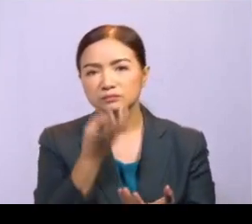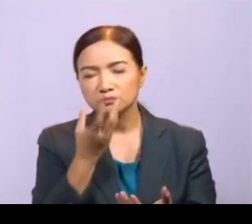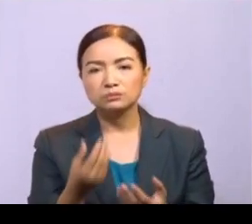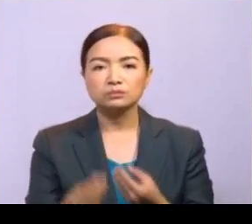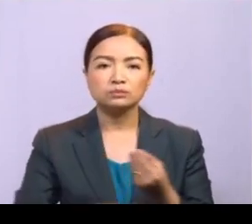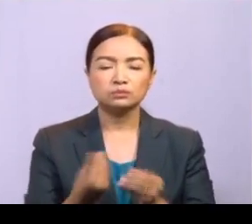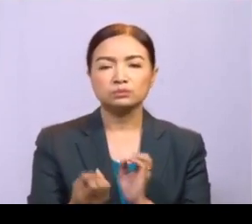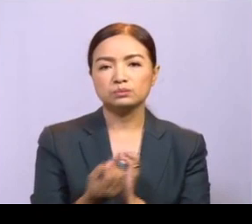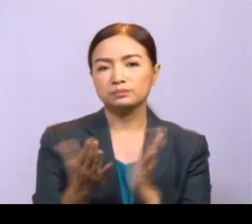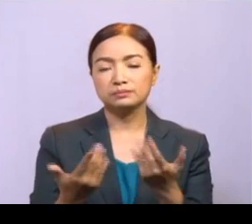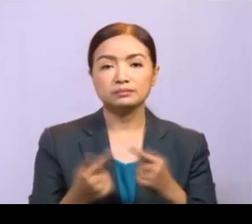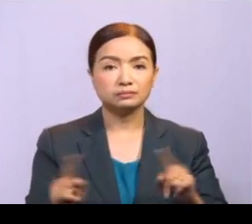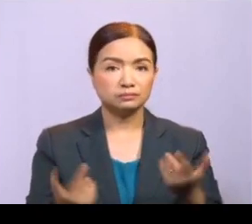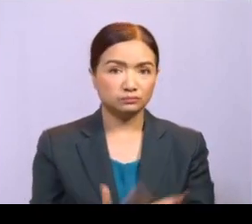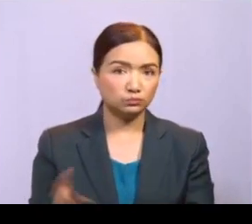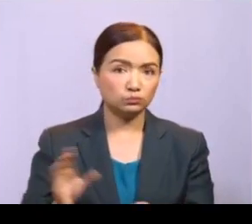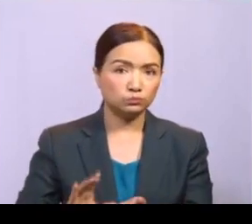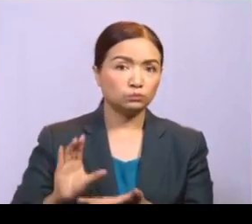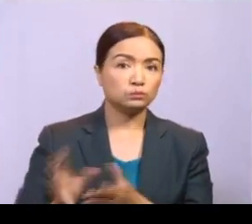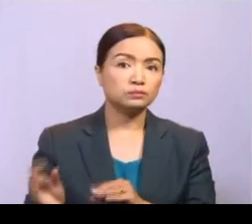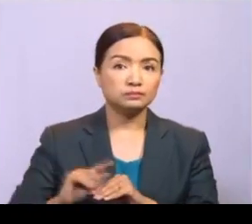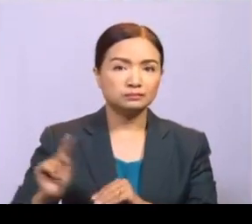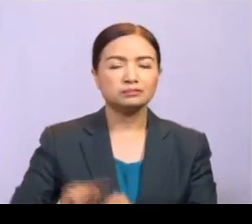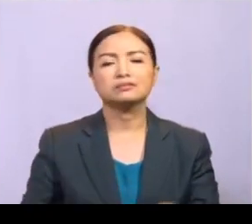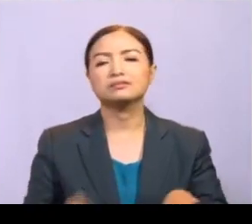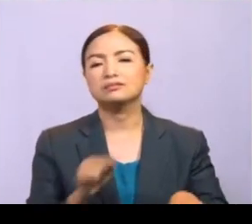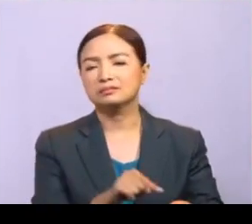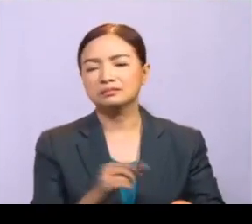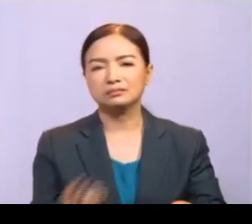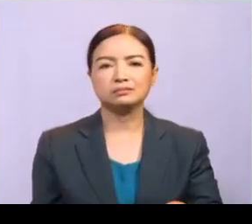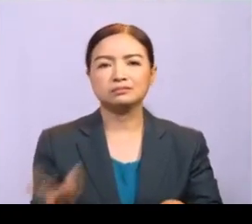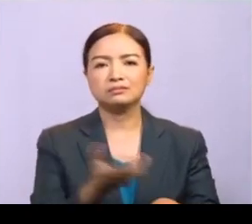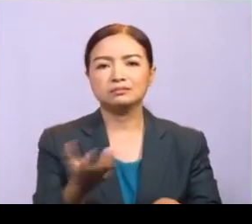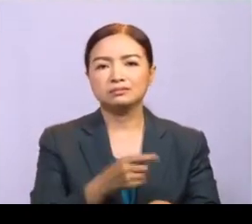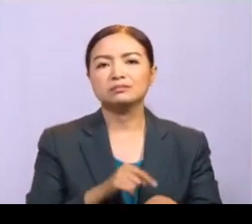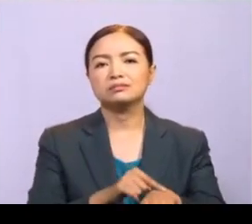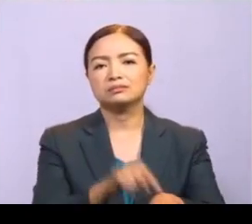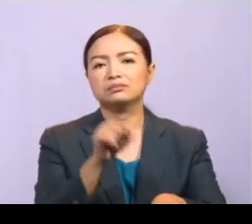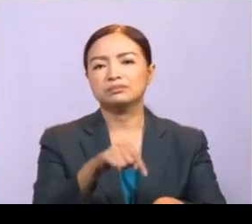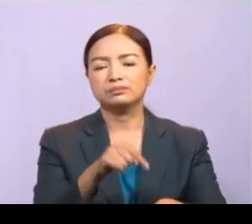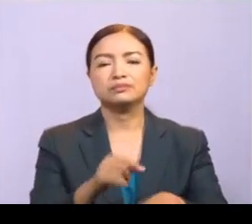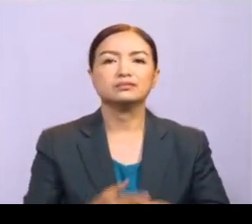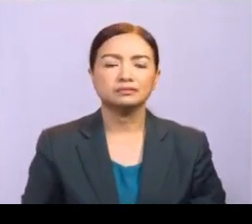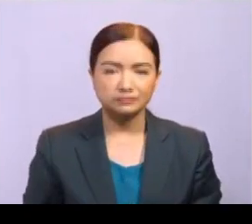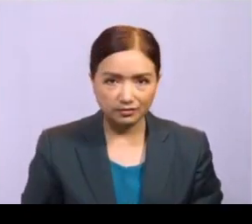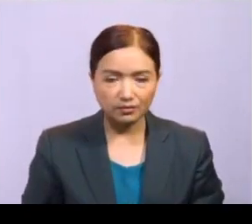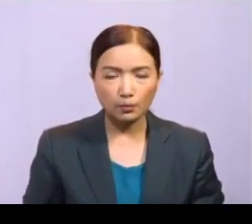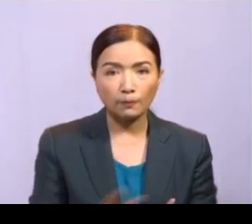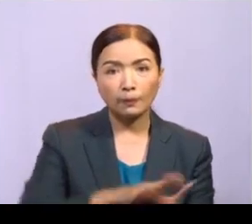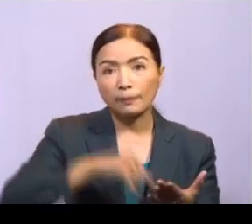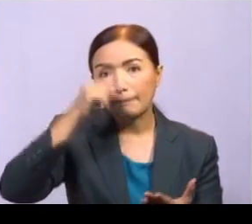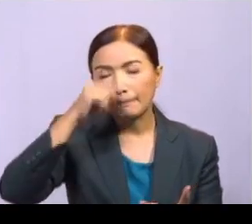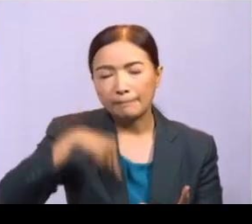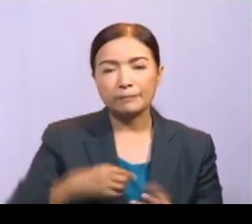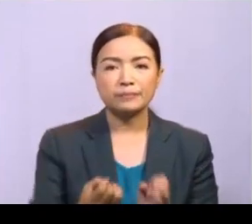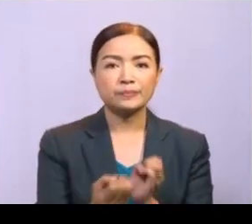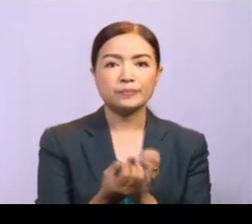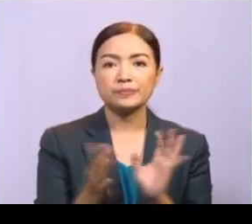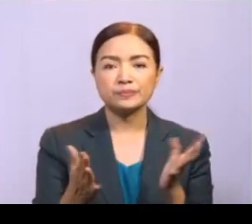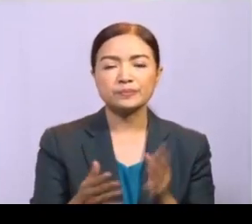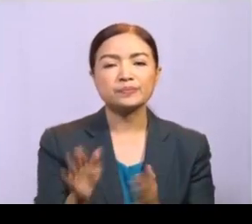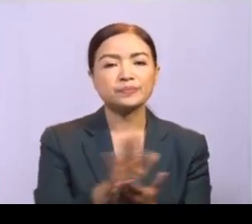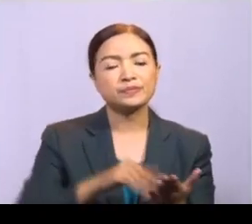ค่ะแต่ว่าต้นทุนที่เพิ่มในตอนนี้มันมาจากค่าขนส่งไปหลับแต่ว่าเพื่อไม่ให้กระทบกับผู้บริโภคที่ประเทศไทยก็นิยมการบริโภค